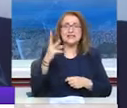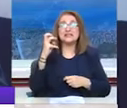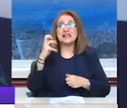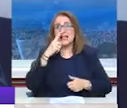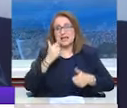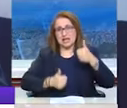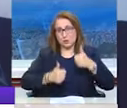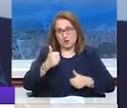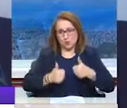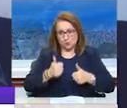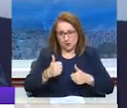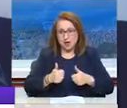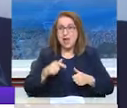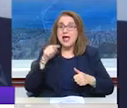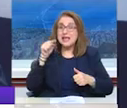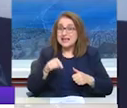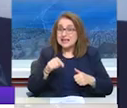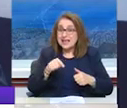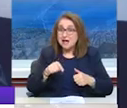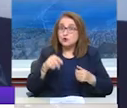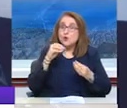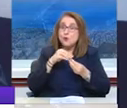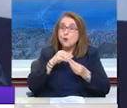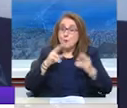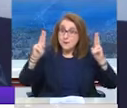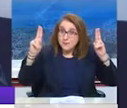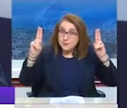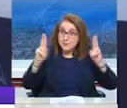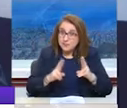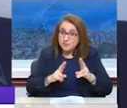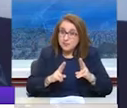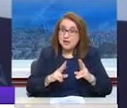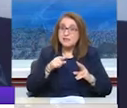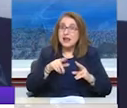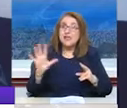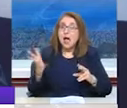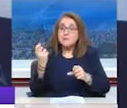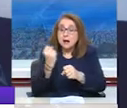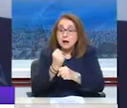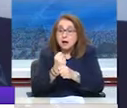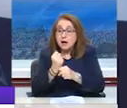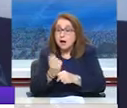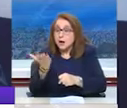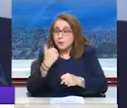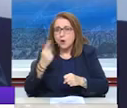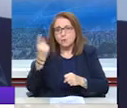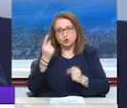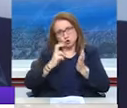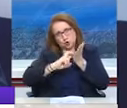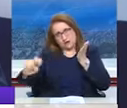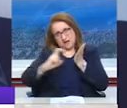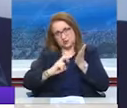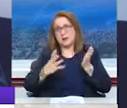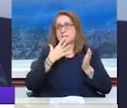ΚΑΔ επιχειρήσεις, θα είναι μειωμένο κατά το μέρος που αυτό δεν είναι δεδουλευμένο, όπως θα αναφέρεται και στη σχετική